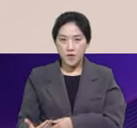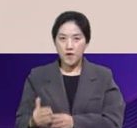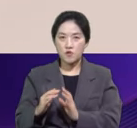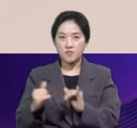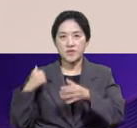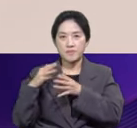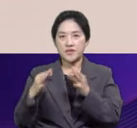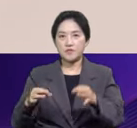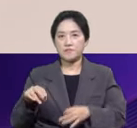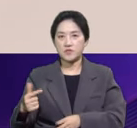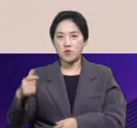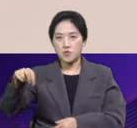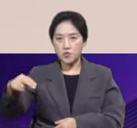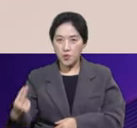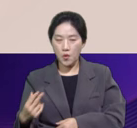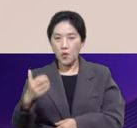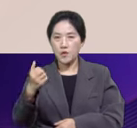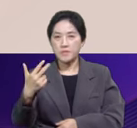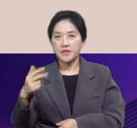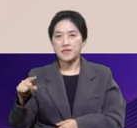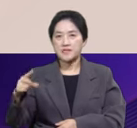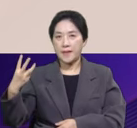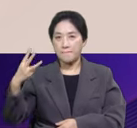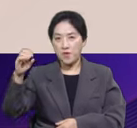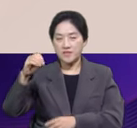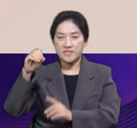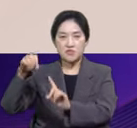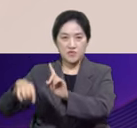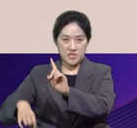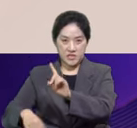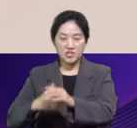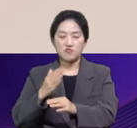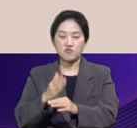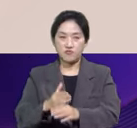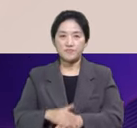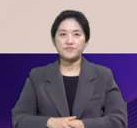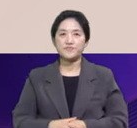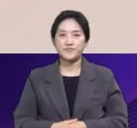김성규 후보 57.3%로 현재 1위입니다. 지금까지 총선 상황실이었습니다.